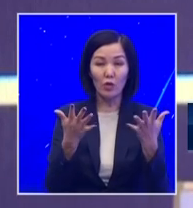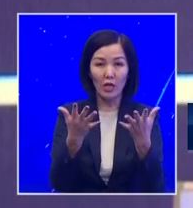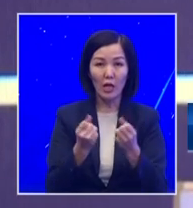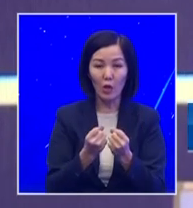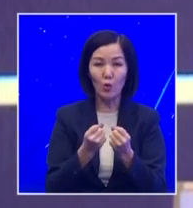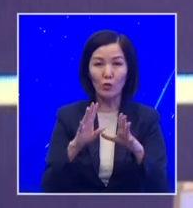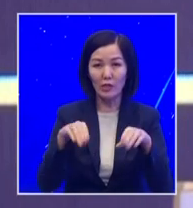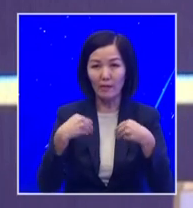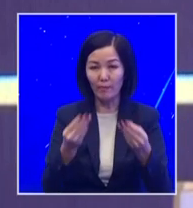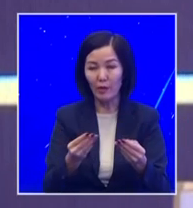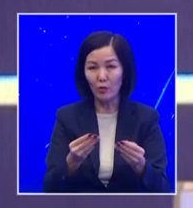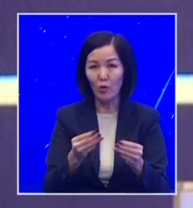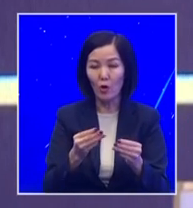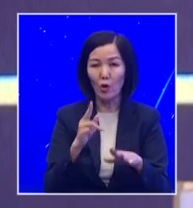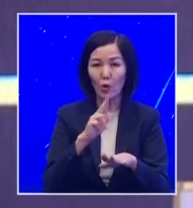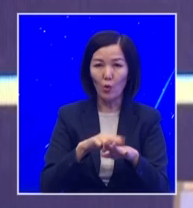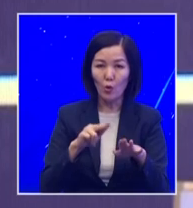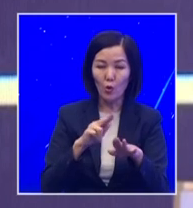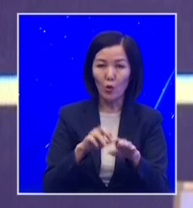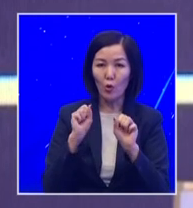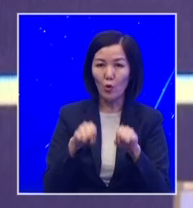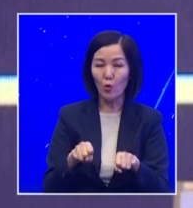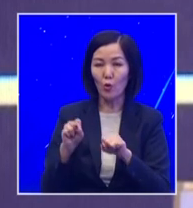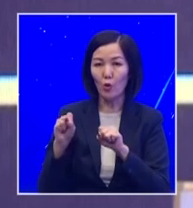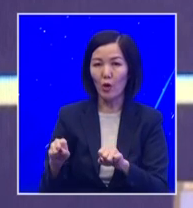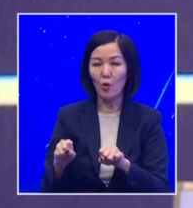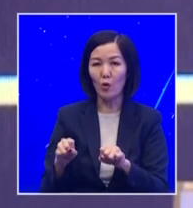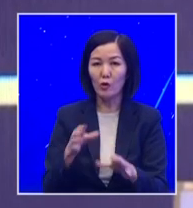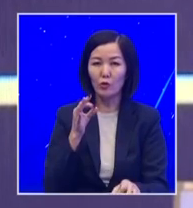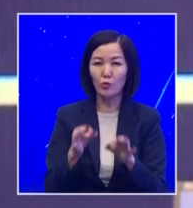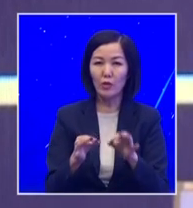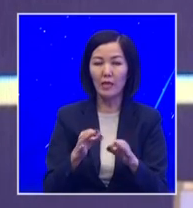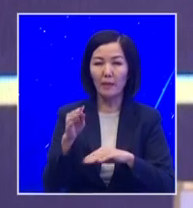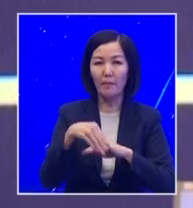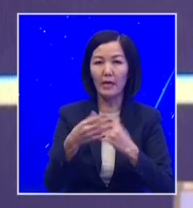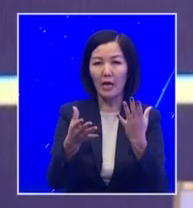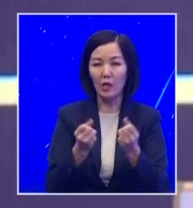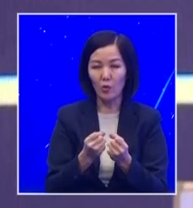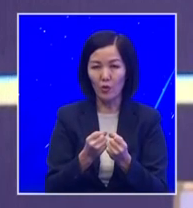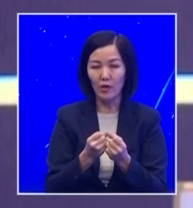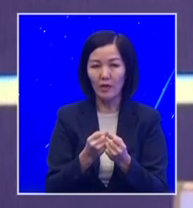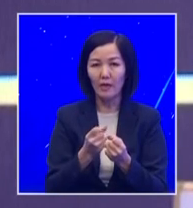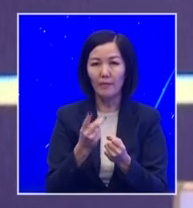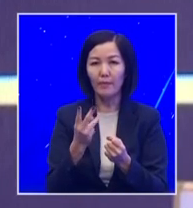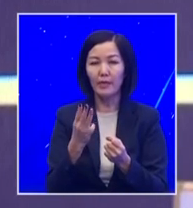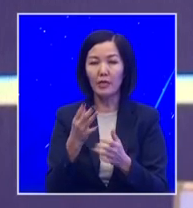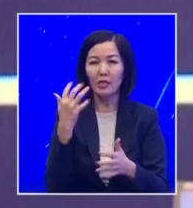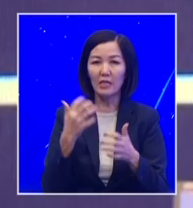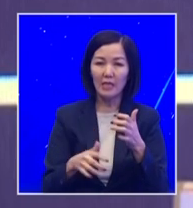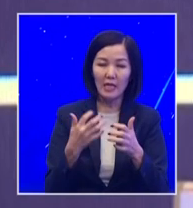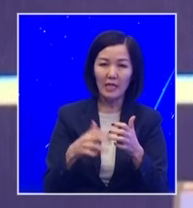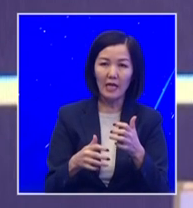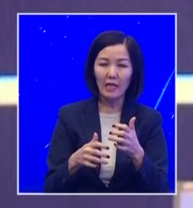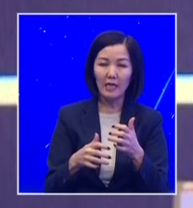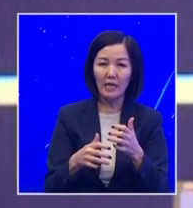беру, құқық қорғау орган қызметкерінің немесе судьяның пара алуы, парақорлыққа бірнеше рет делдал болу жазасын өтеу